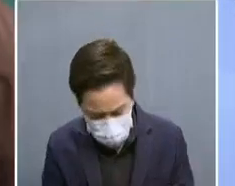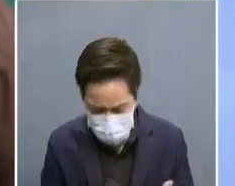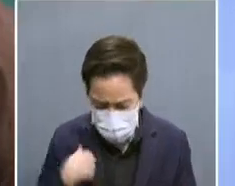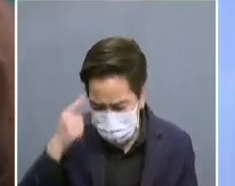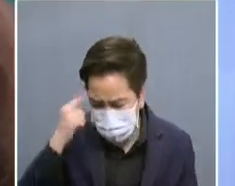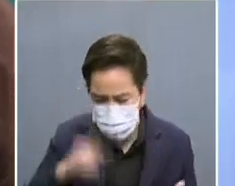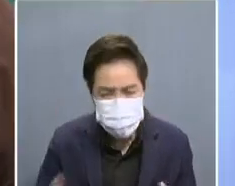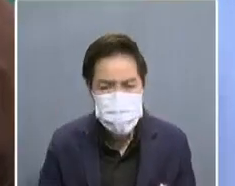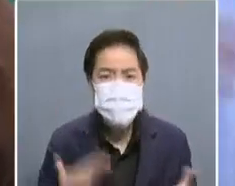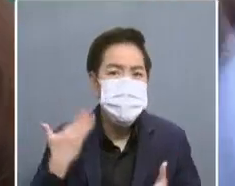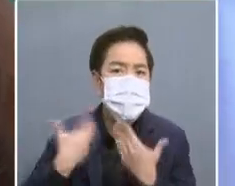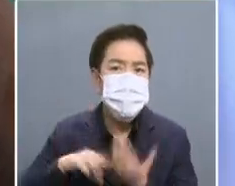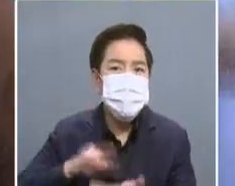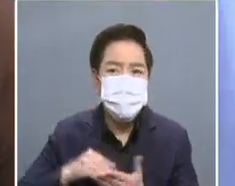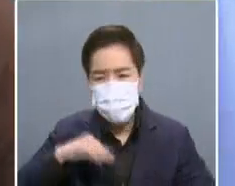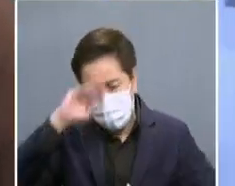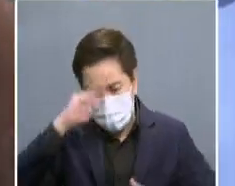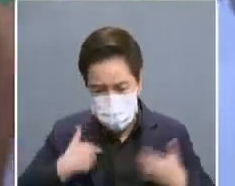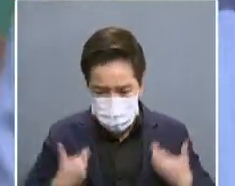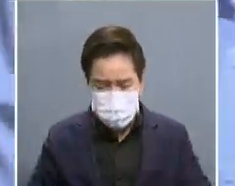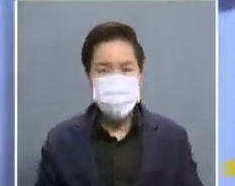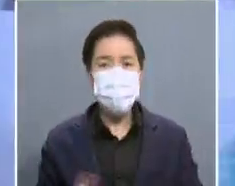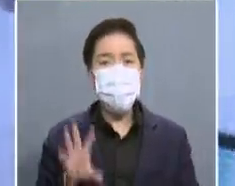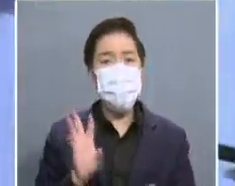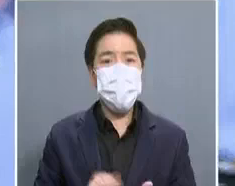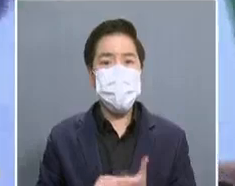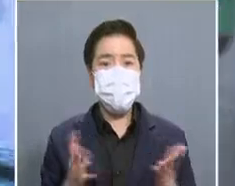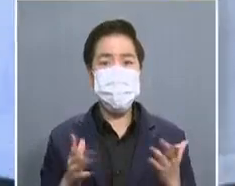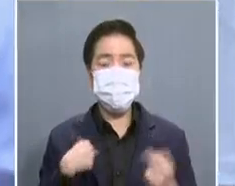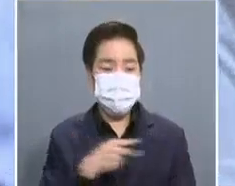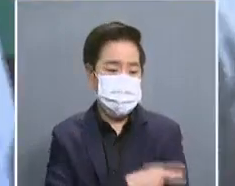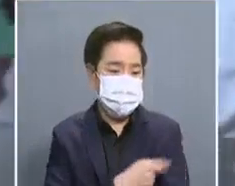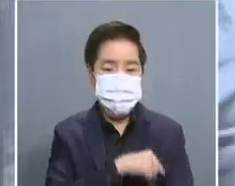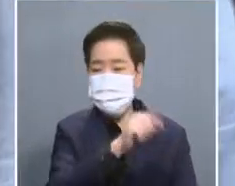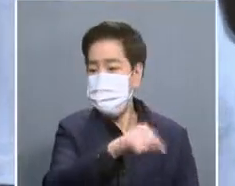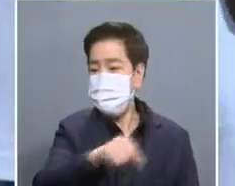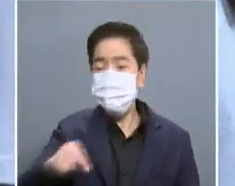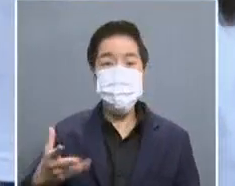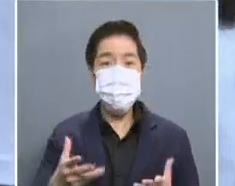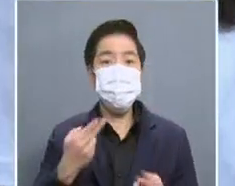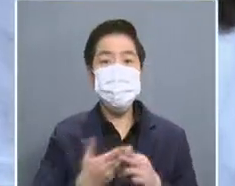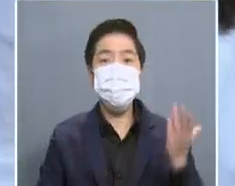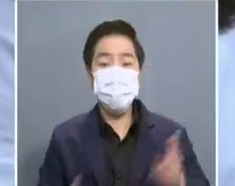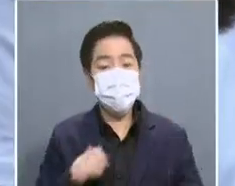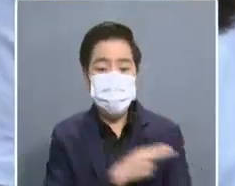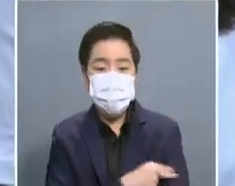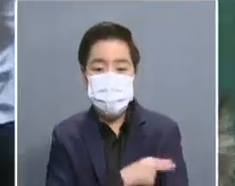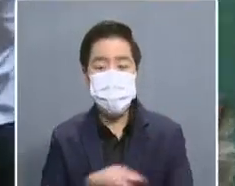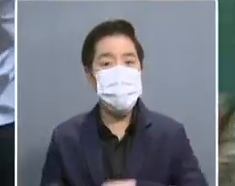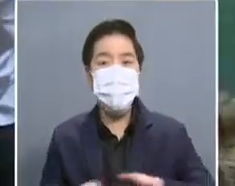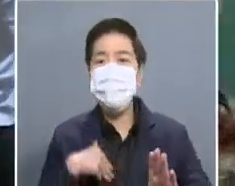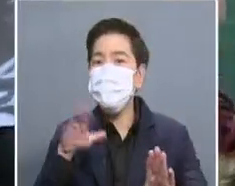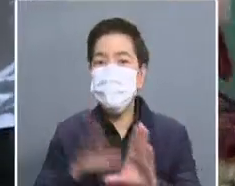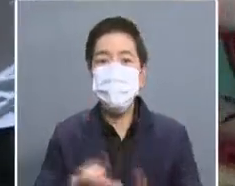ที่อาจจะไม่ได้มีประวัติเจ็บป่วยมาก่อนก็เลยไม่ได้มีฐานข้อมูลอยู่ในโรงพยาบาลต่างๆมันก็ขึ้นลงทะเบียนในหมอพร้อมไม่